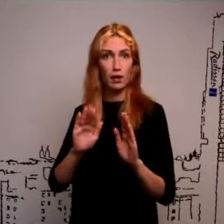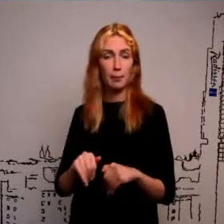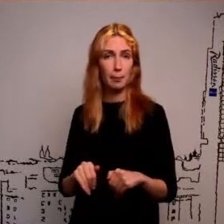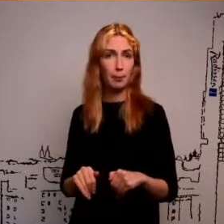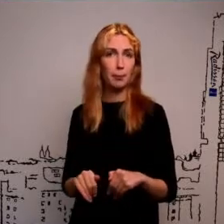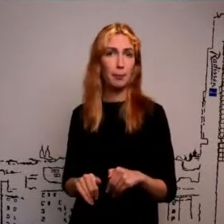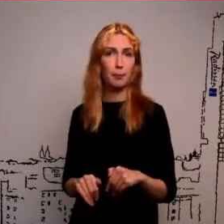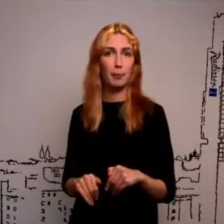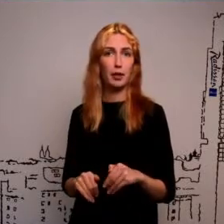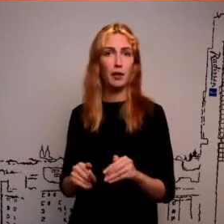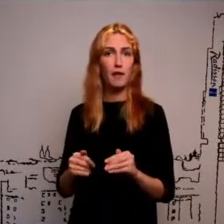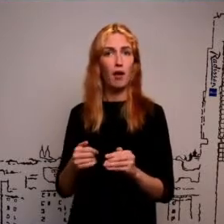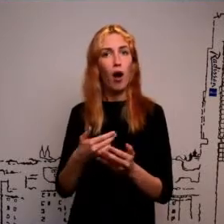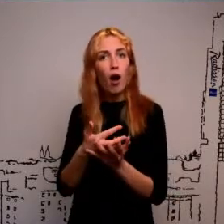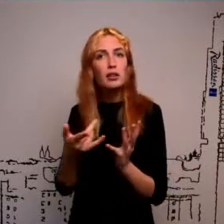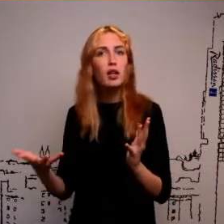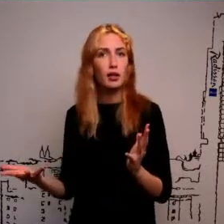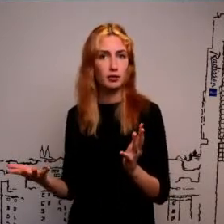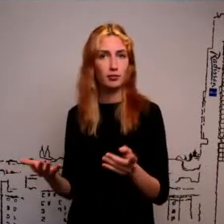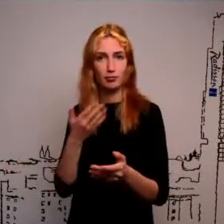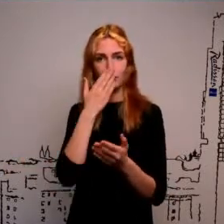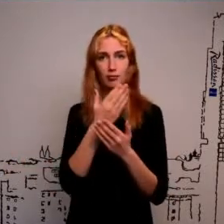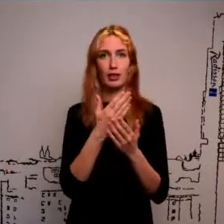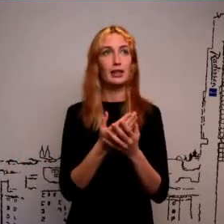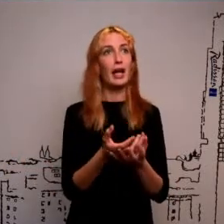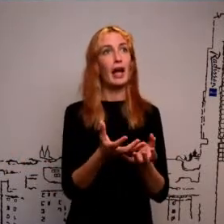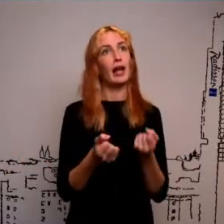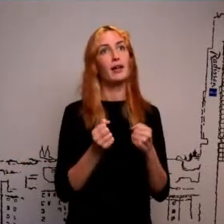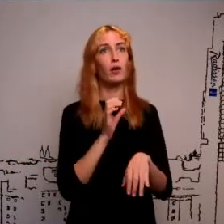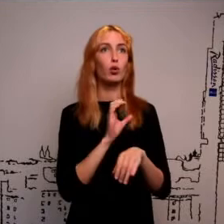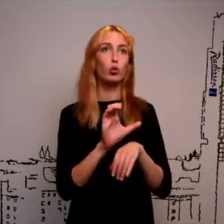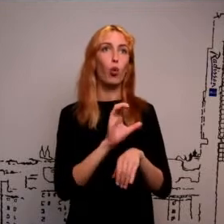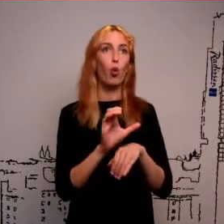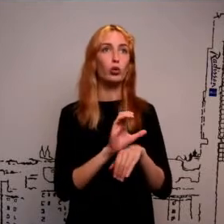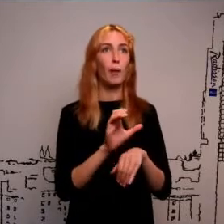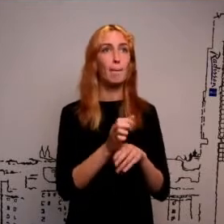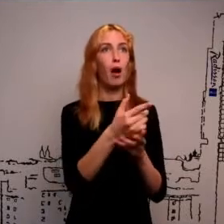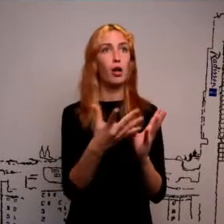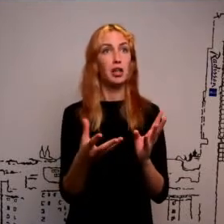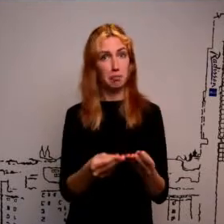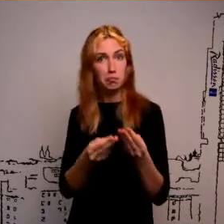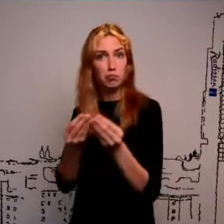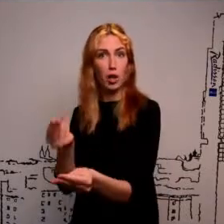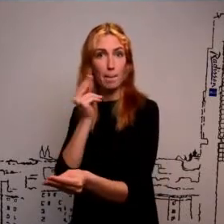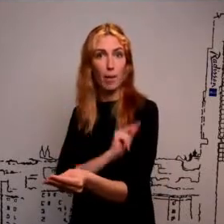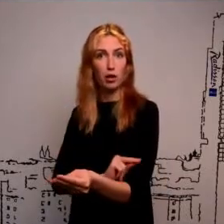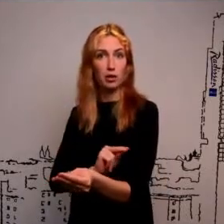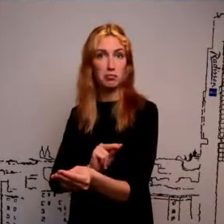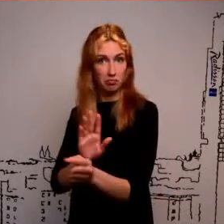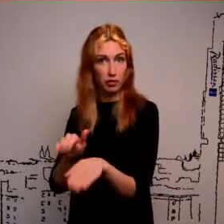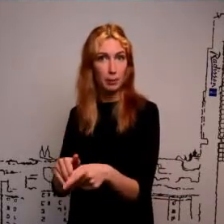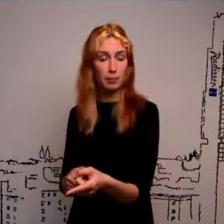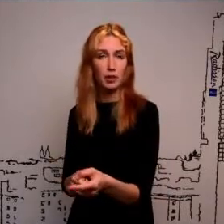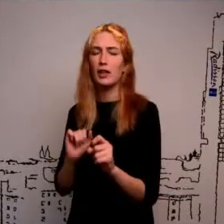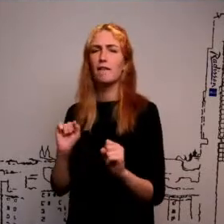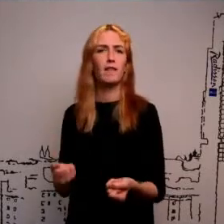mingites vahendites, mingites asjades, mida see ettevõtte näiteks toodab? Kas see on täna maksutolliameti silmis täielik utoopia või näete